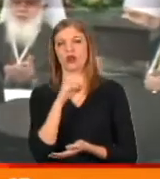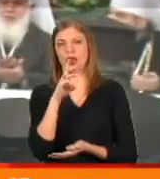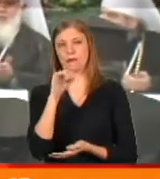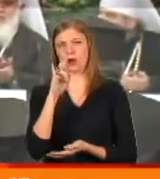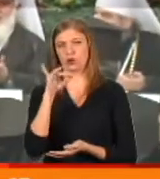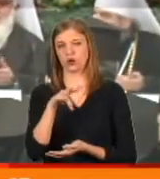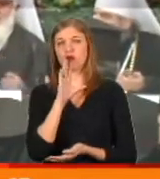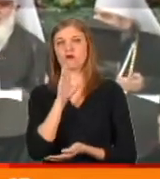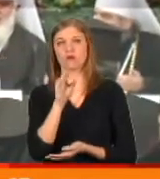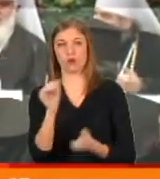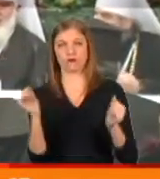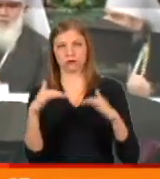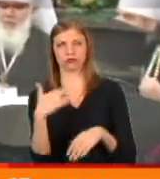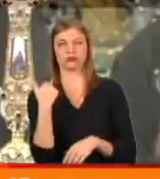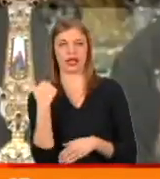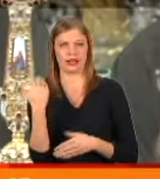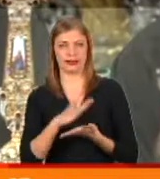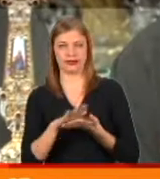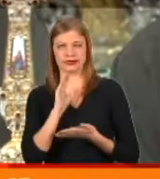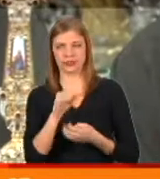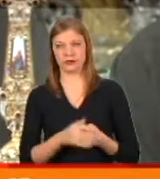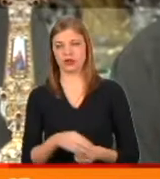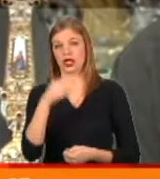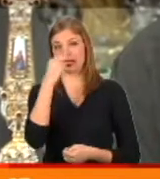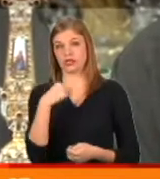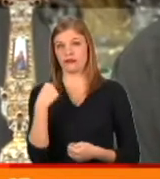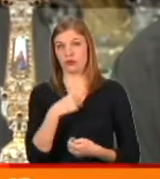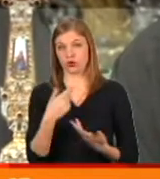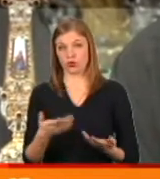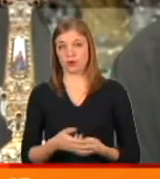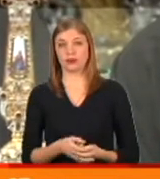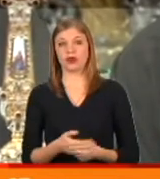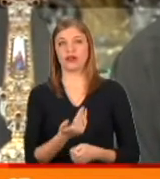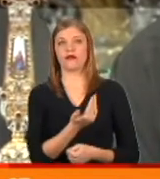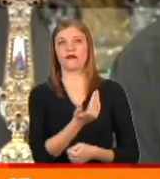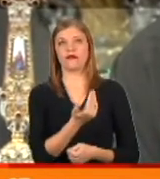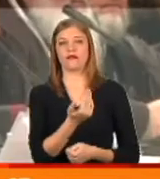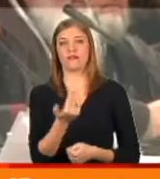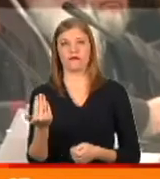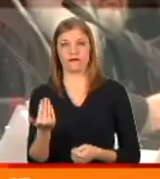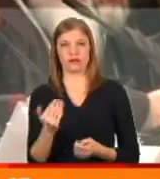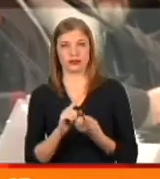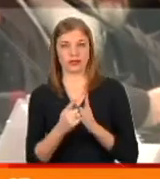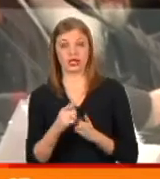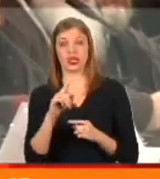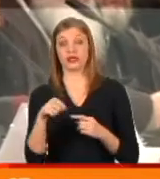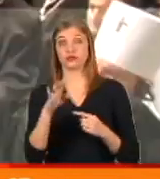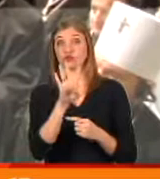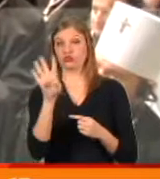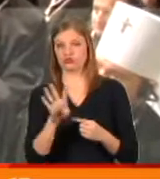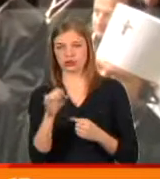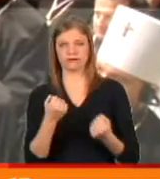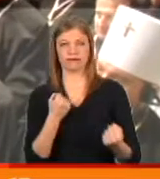Еммануїл. Мова собору – англійська. Слава Богу, ви старт. Наступні 4 години